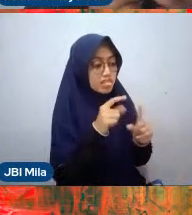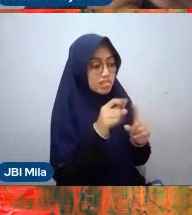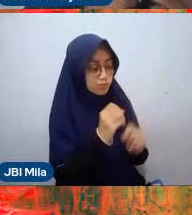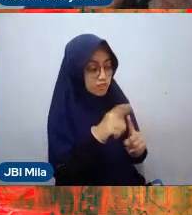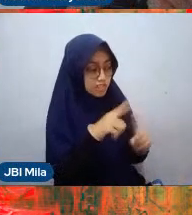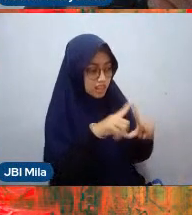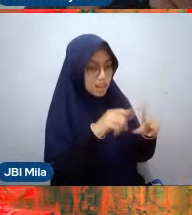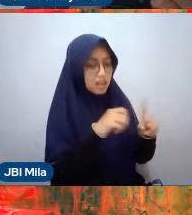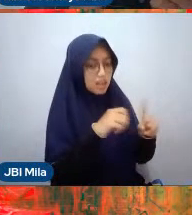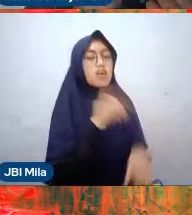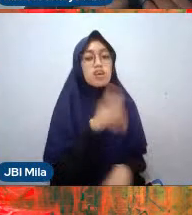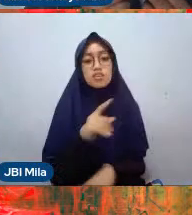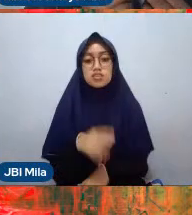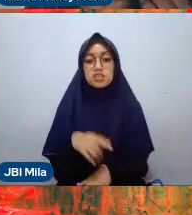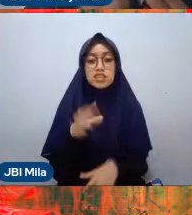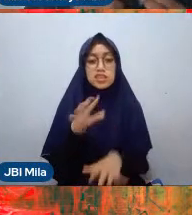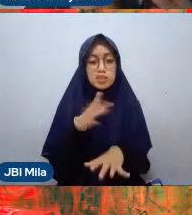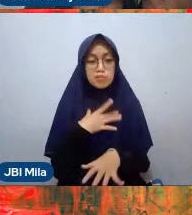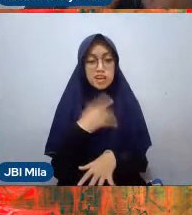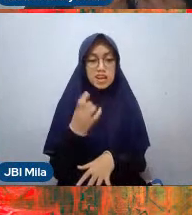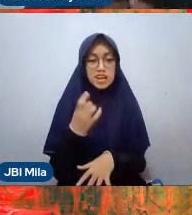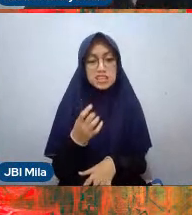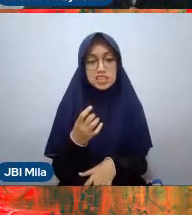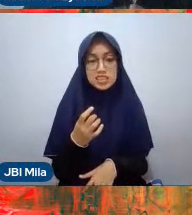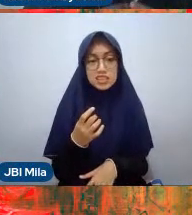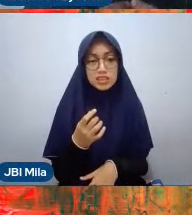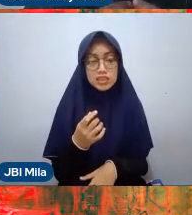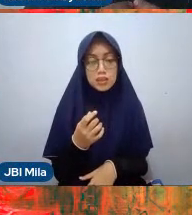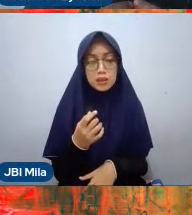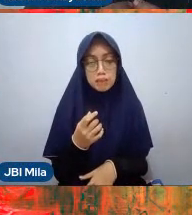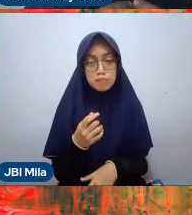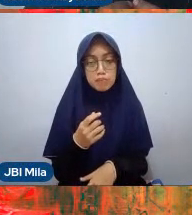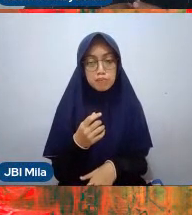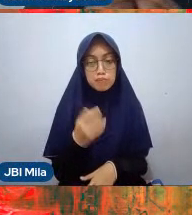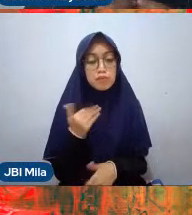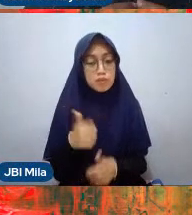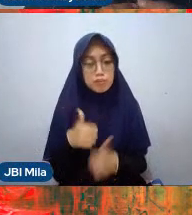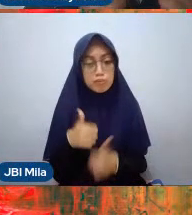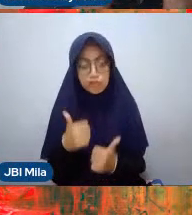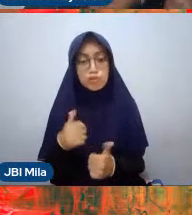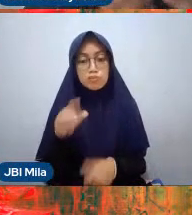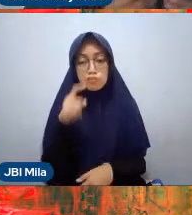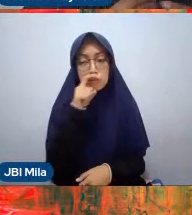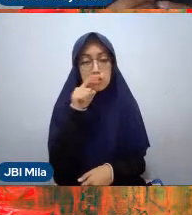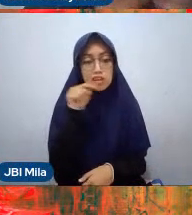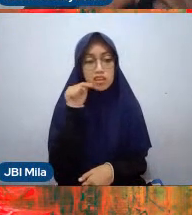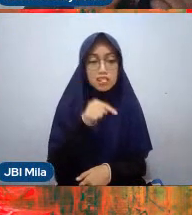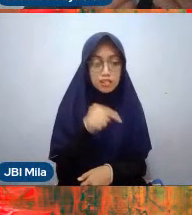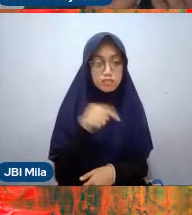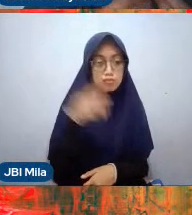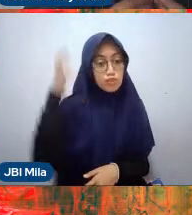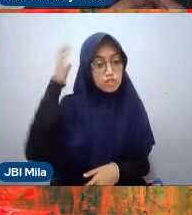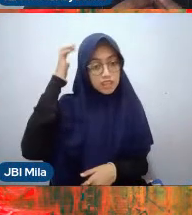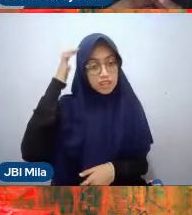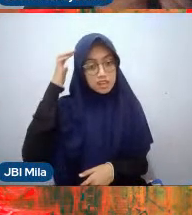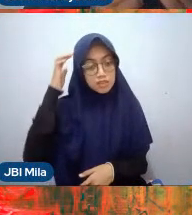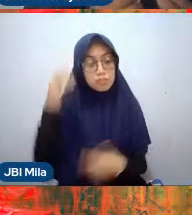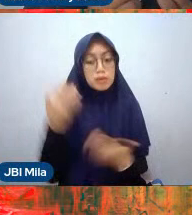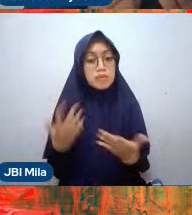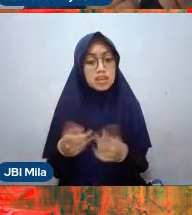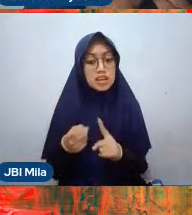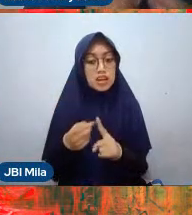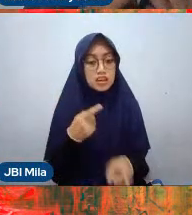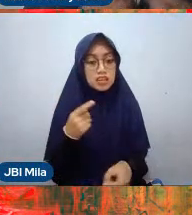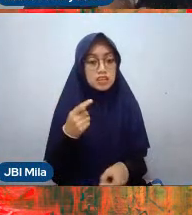Jadi, bapaknya itu emang kepalanya botak. Dan bapaknya dari mudanya